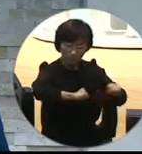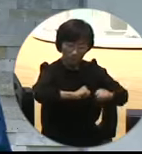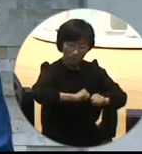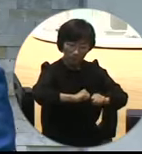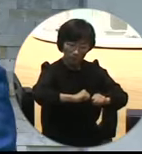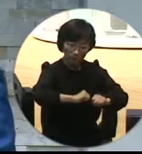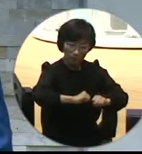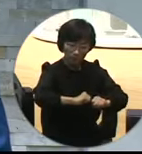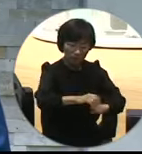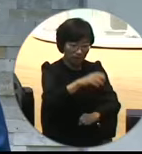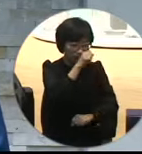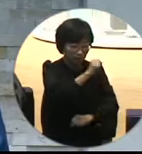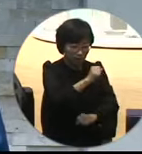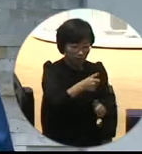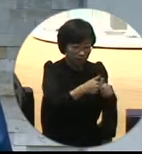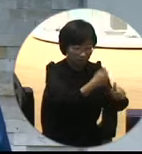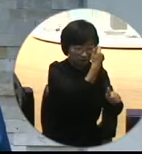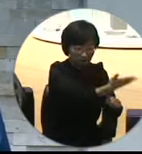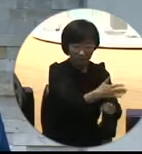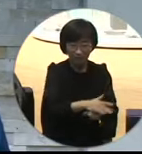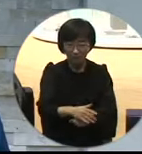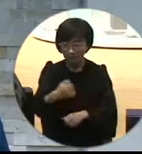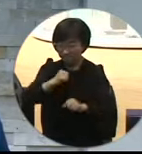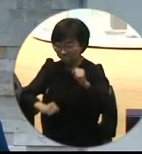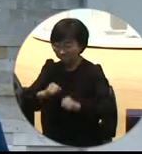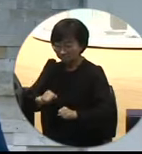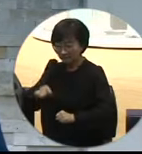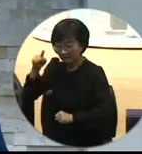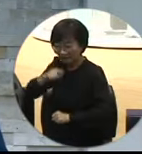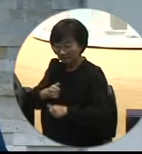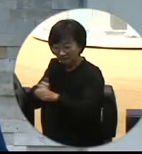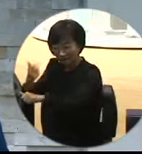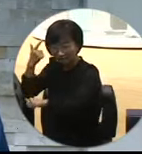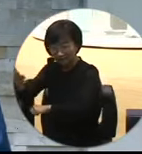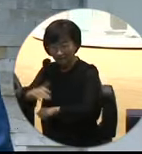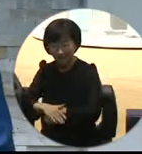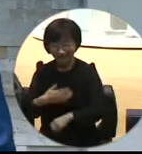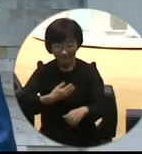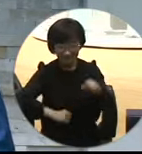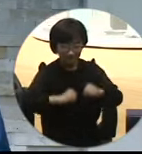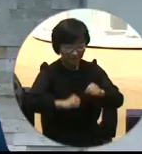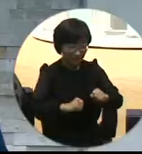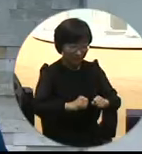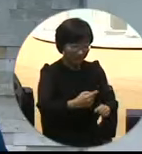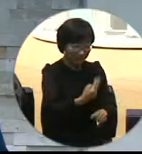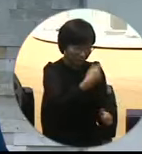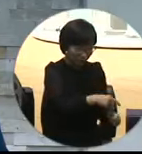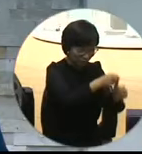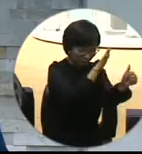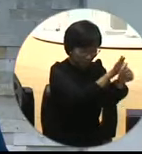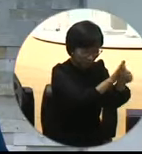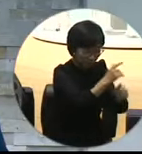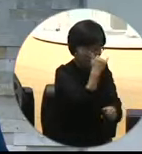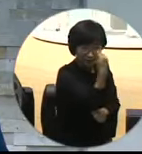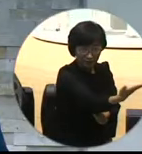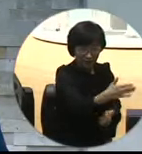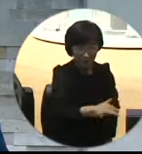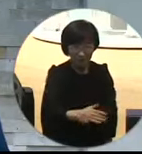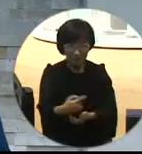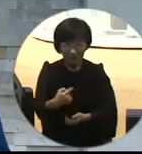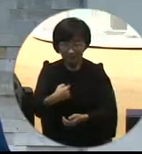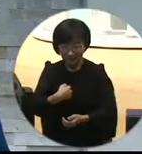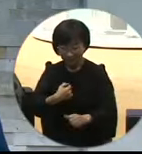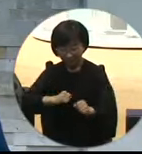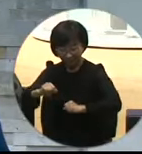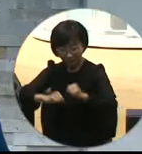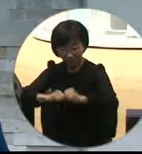간단하잖아요, 악을 향하는 것이냐, 내가 하는 것이 생명을 구하는 것이냐 생명을 죽이는 것이냐, 내